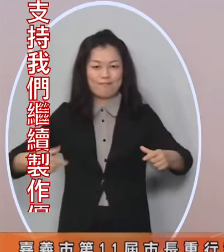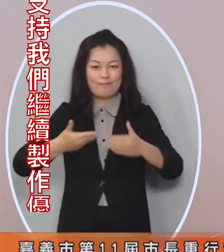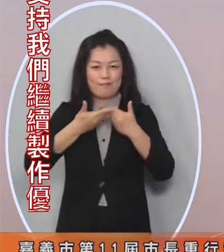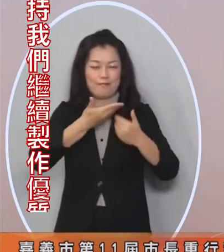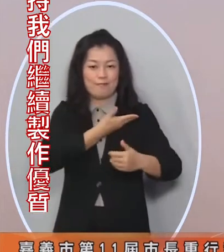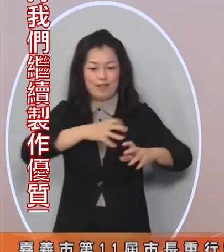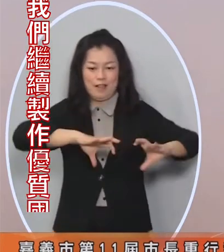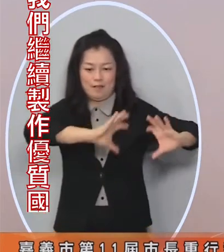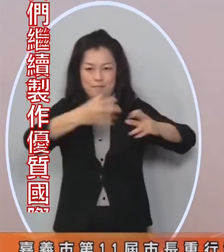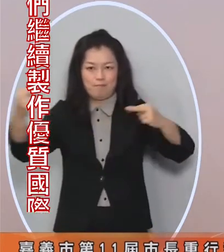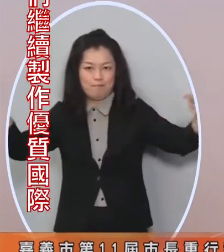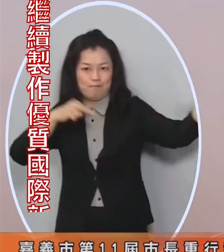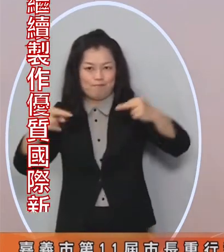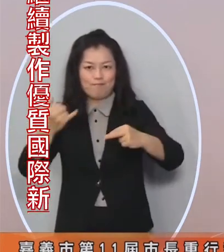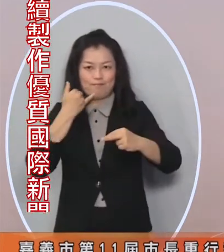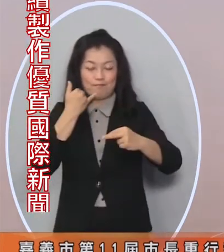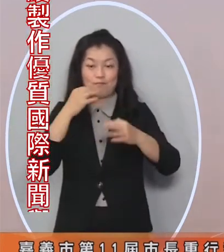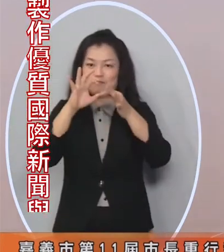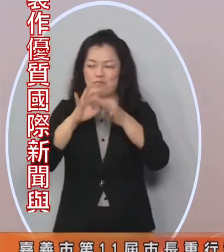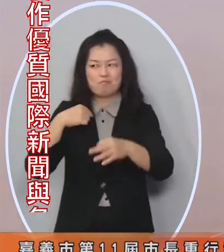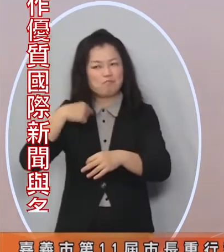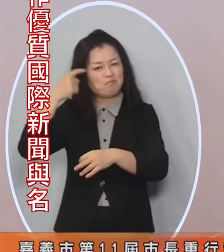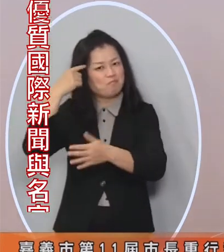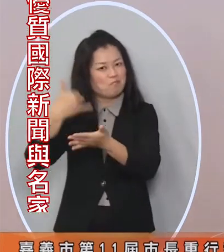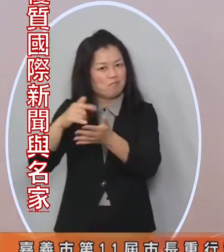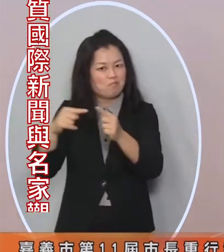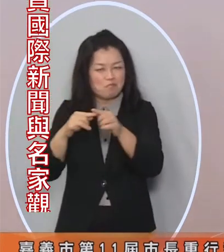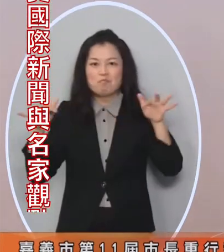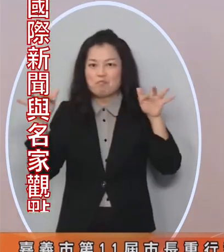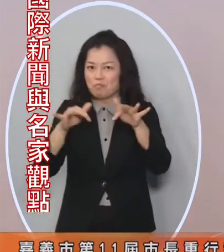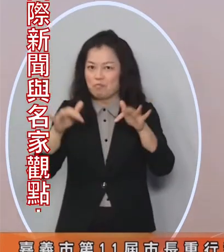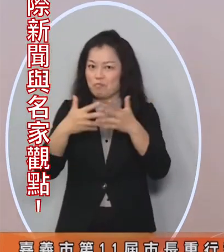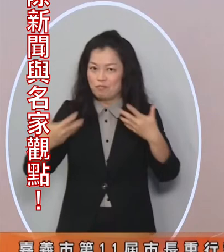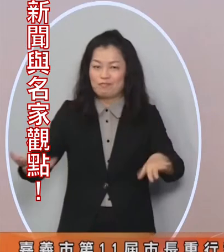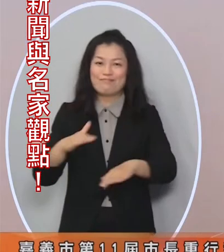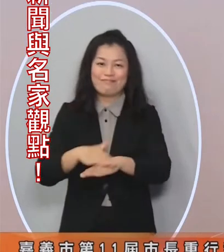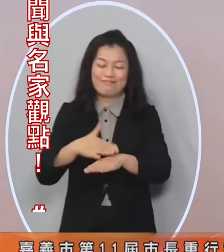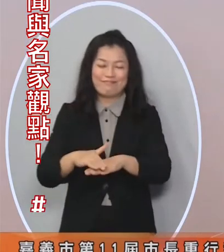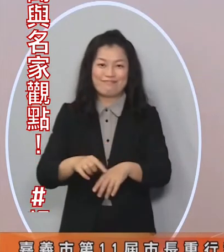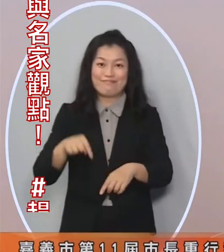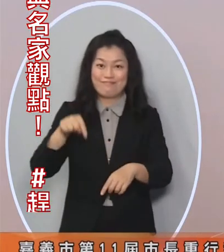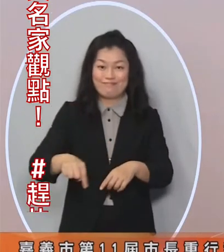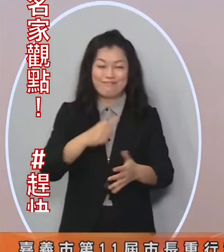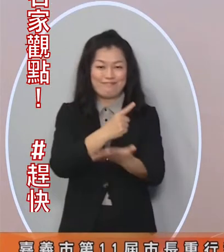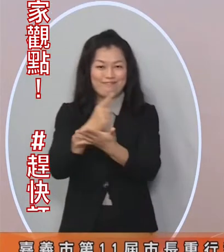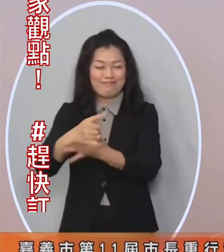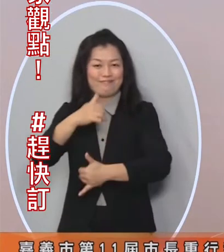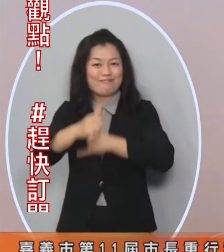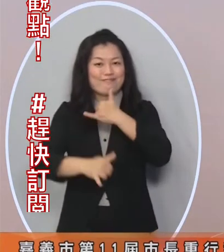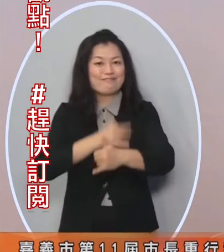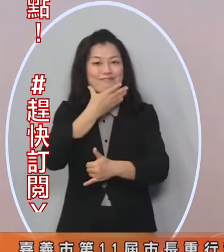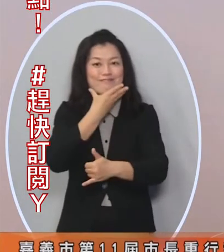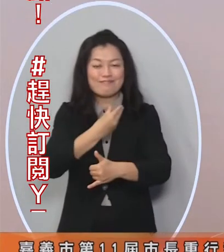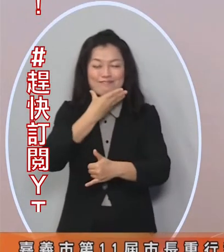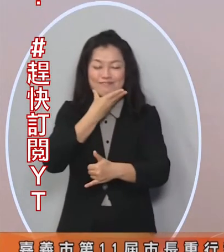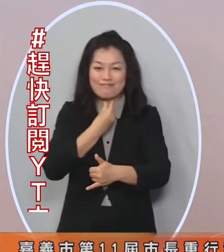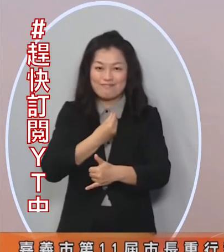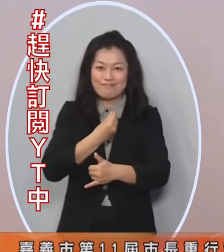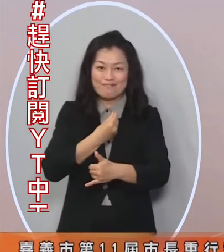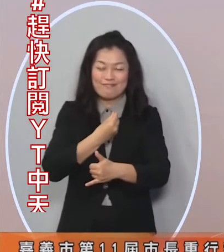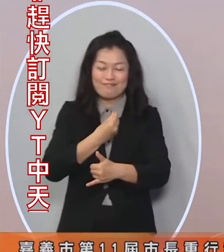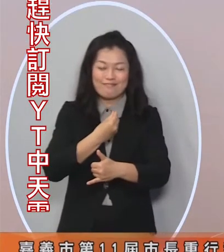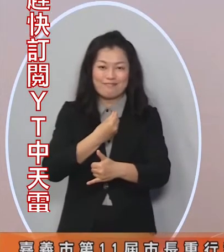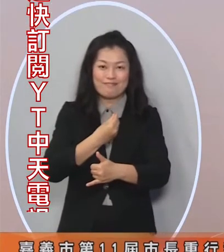人潮的抢抢棍，在这里我们要让所有的人好生活，全年共享世代宜居，三